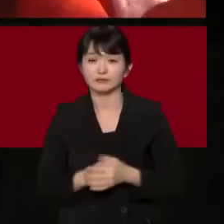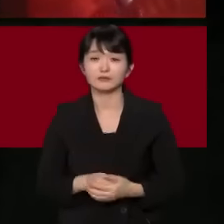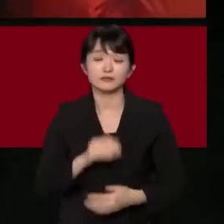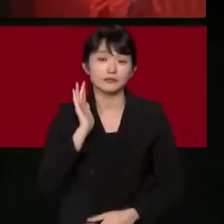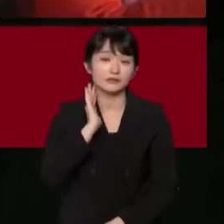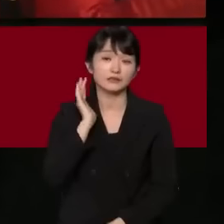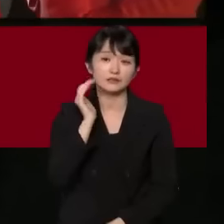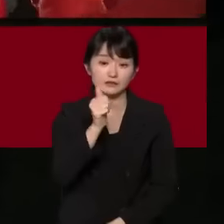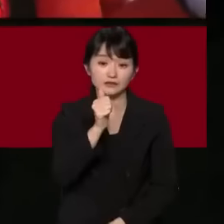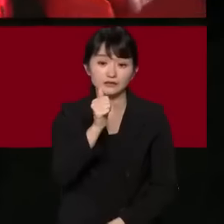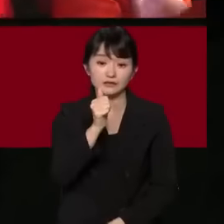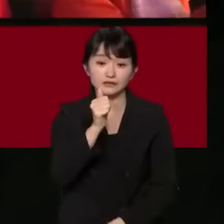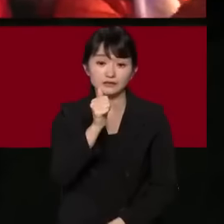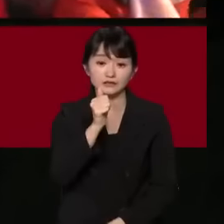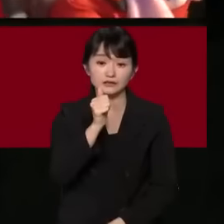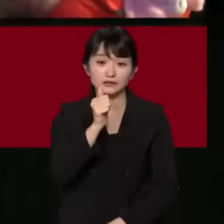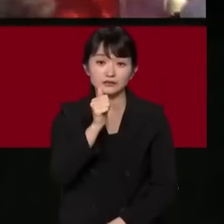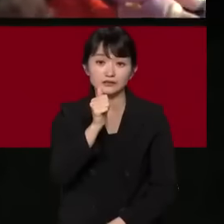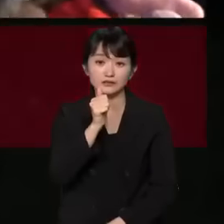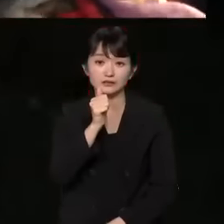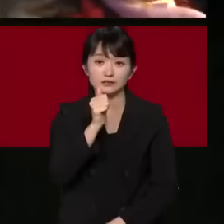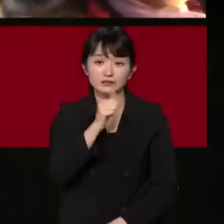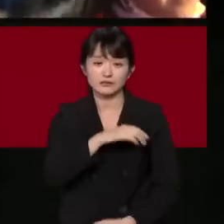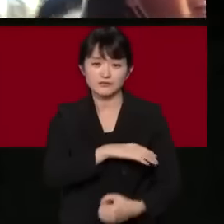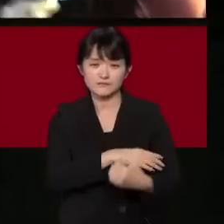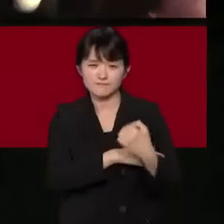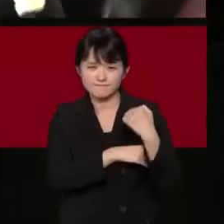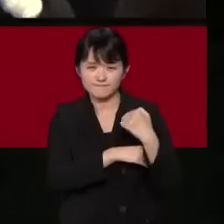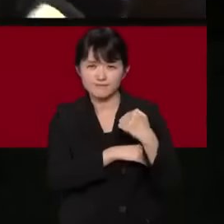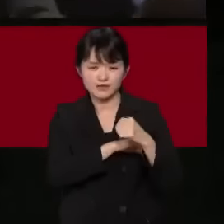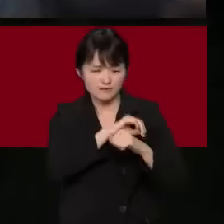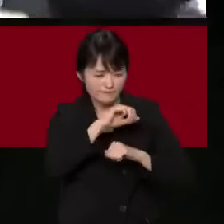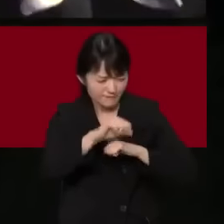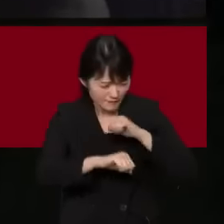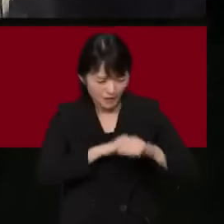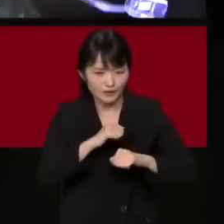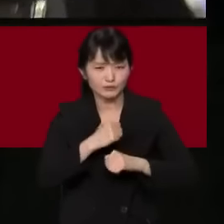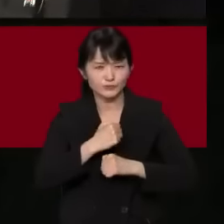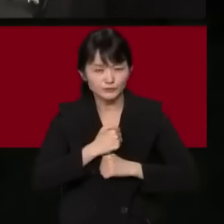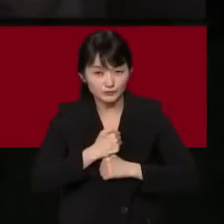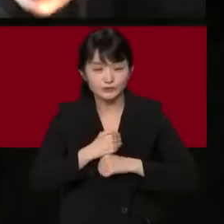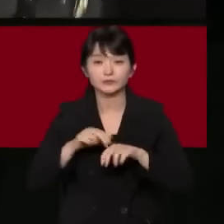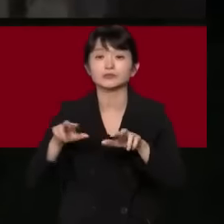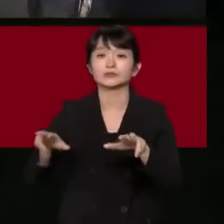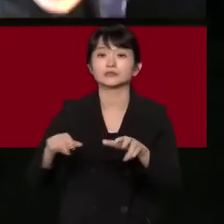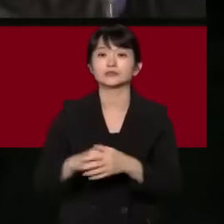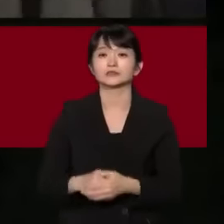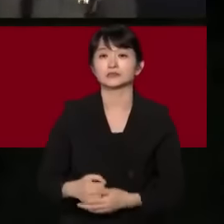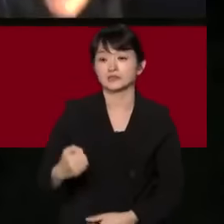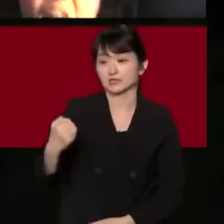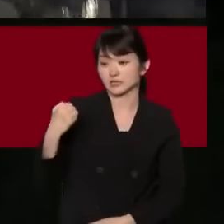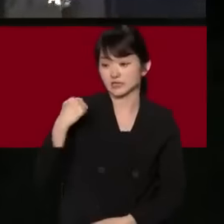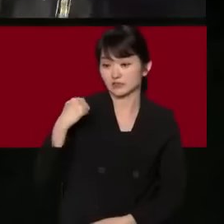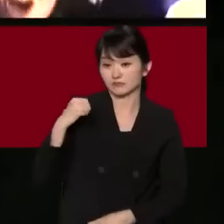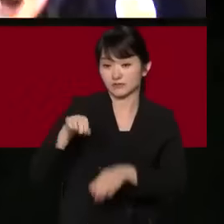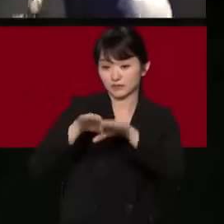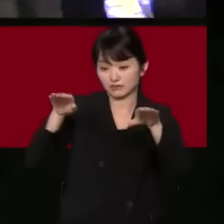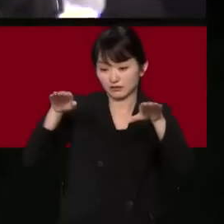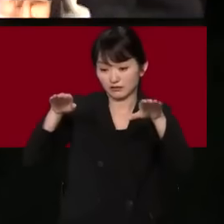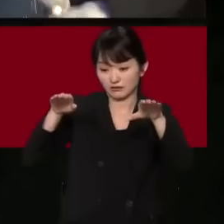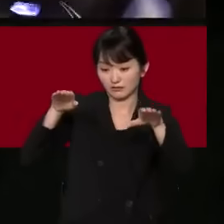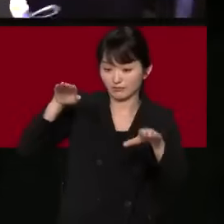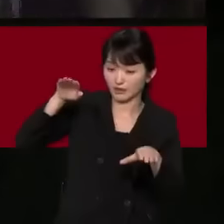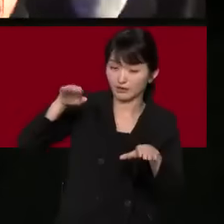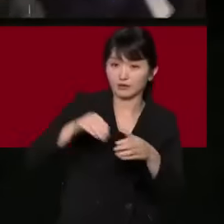대통령의 함부로 하는 권력 행사를 우리가 경계를 해야 했다면 이제부터는 힘의 균형이 무너져서